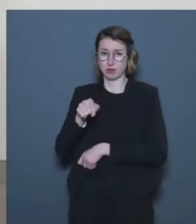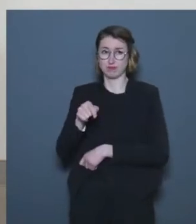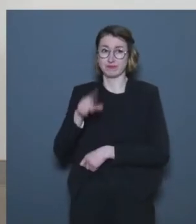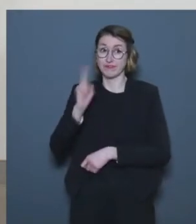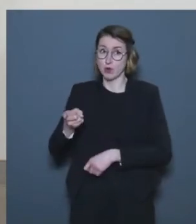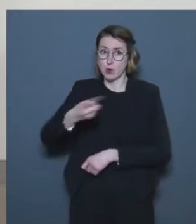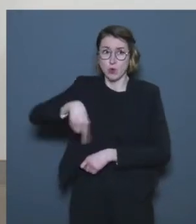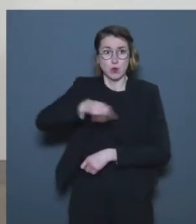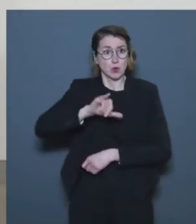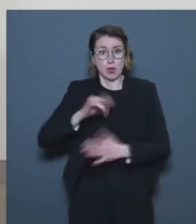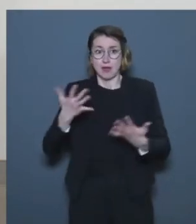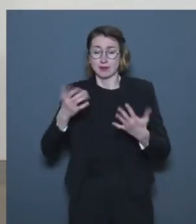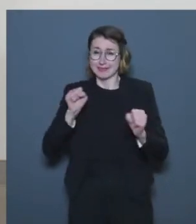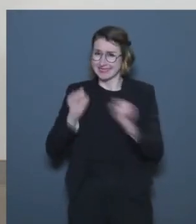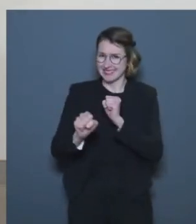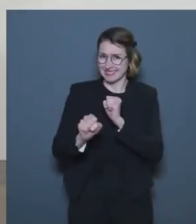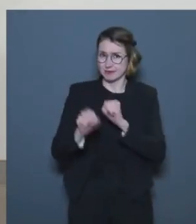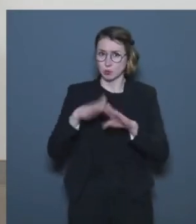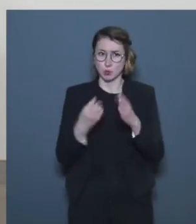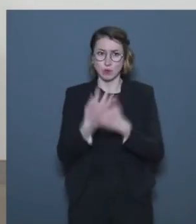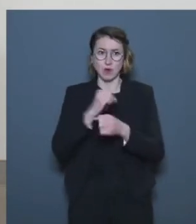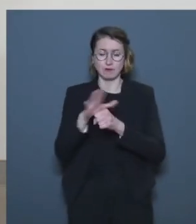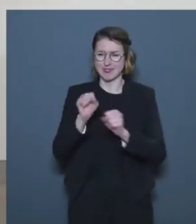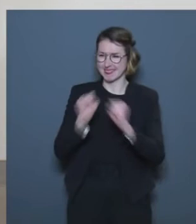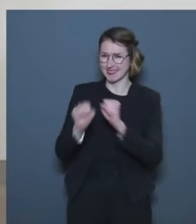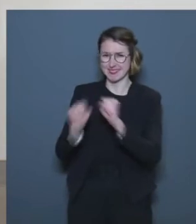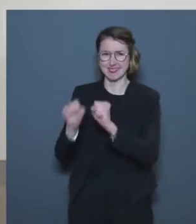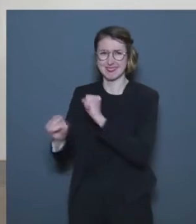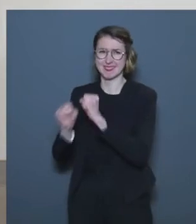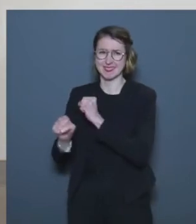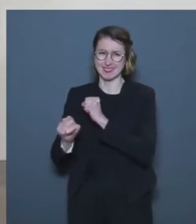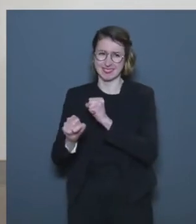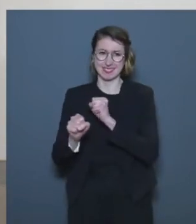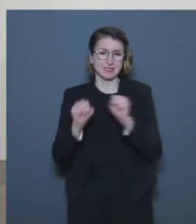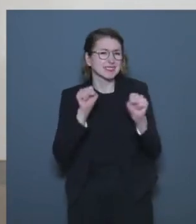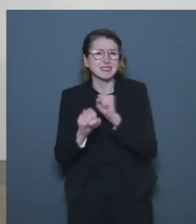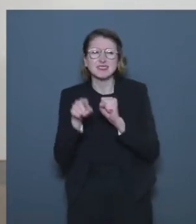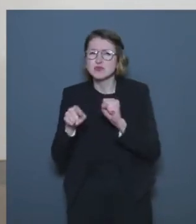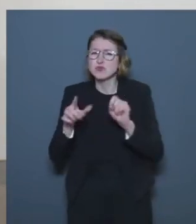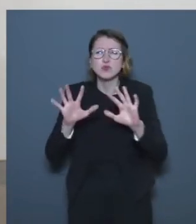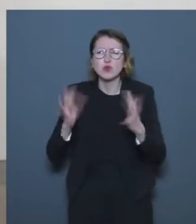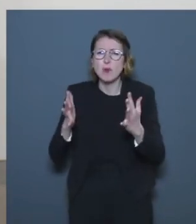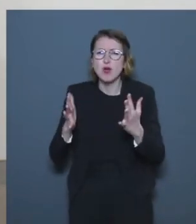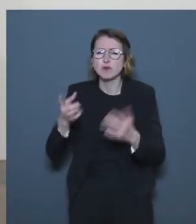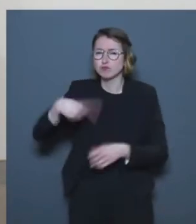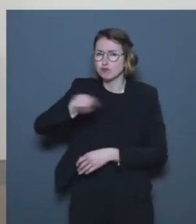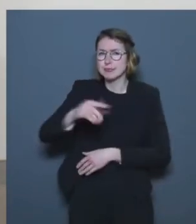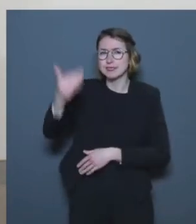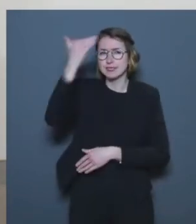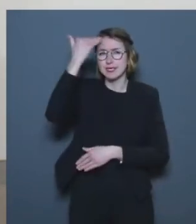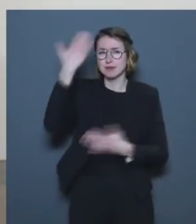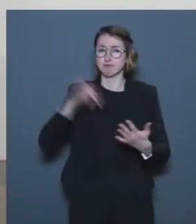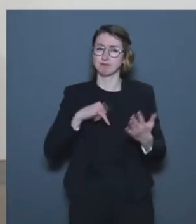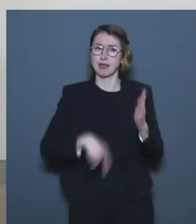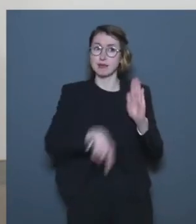lignes de défense. Et le premier rempart, la première ligne de défense, en fait, nous le connaissons très bien. C'est les règles